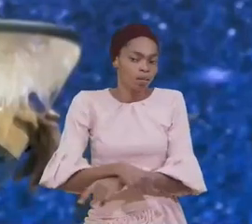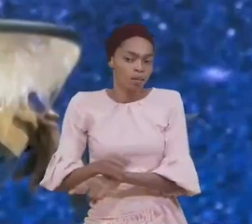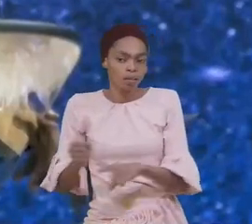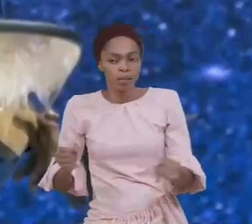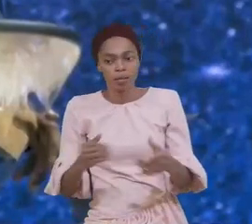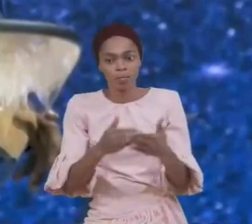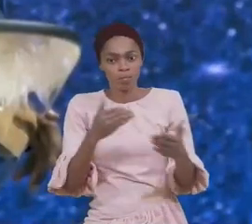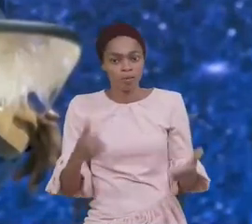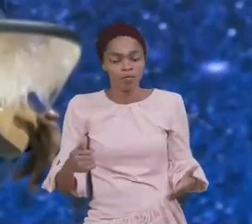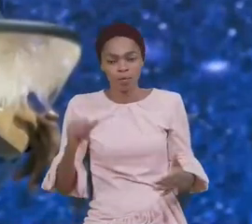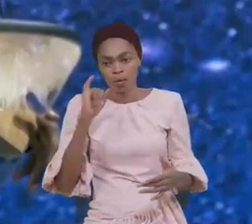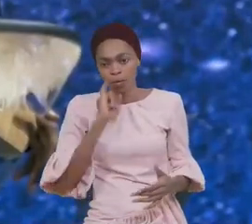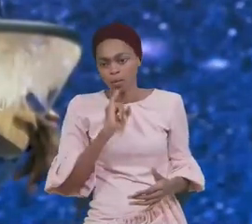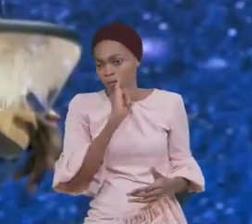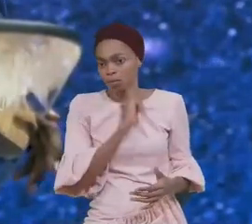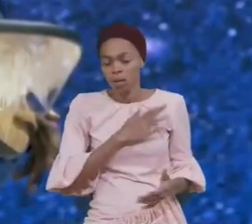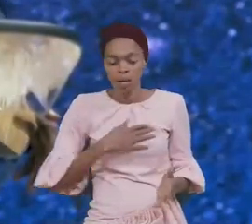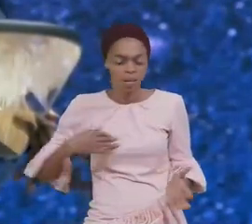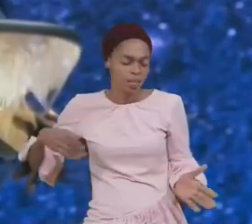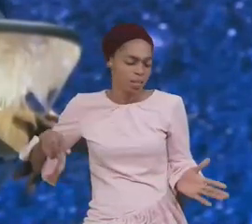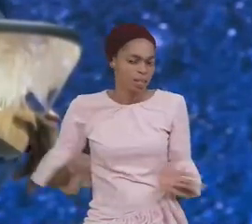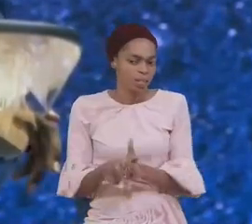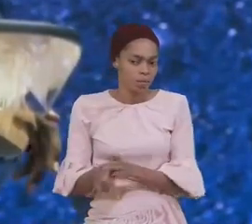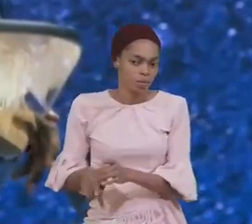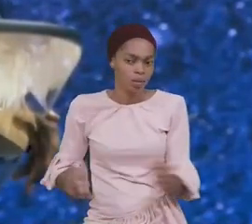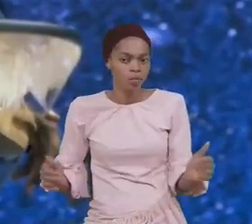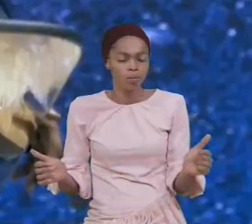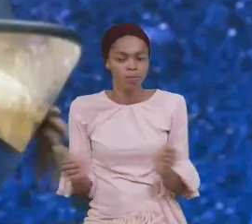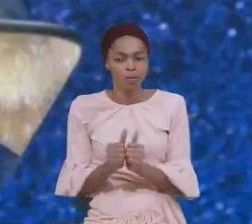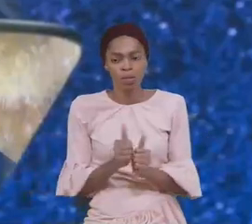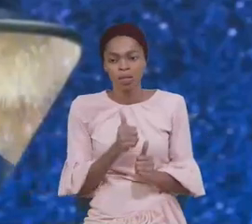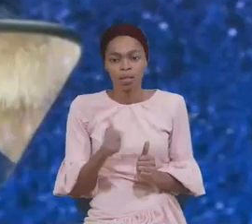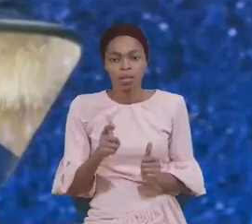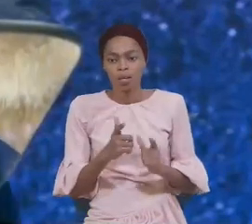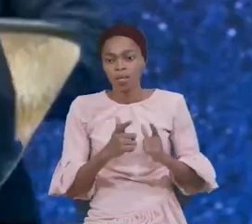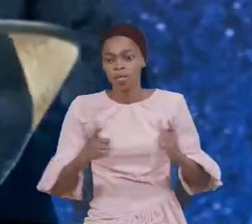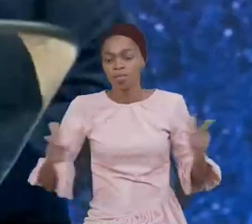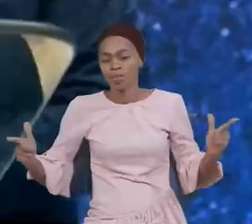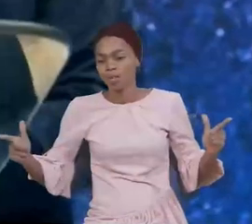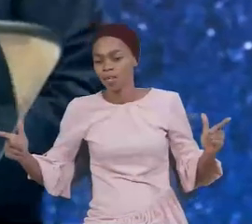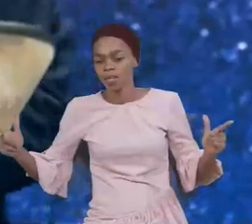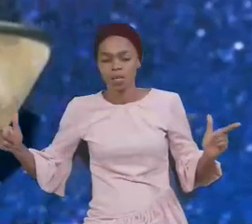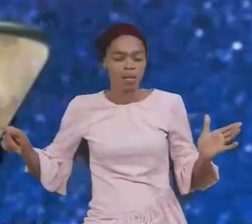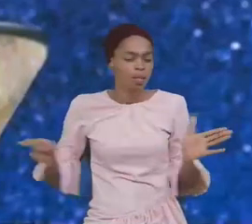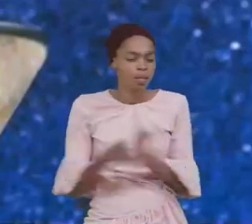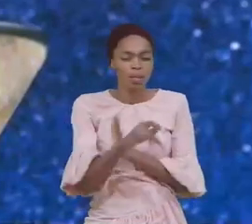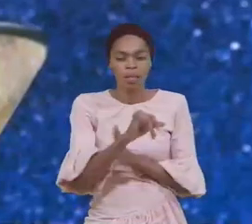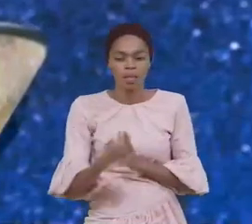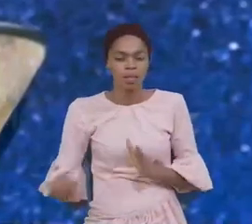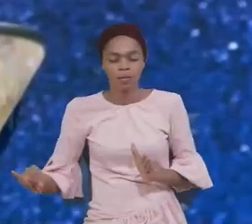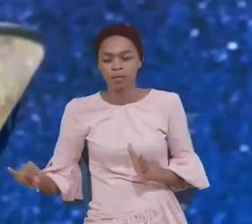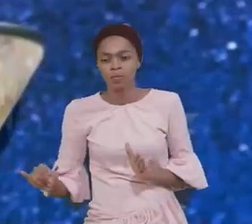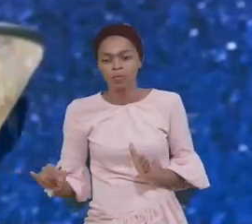devant Israël. Et Israël leur fit éprouver une grande défaite près